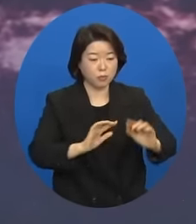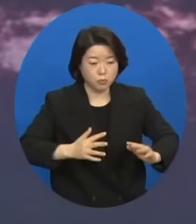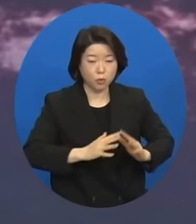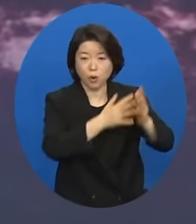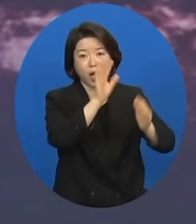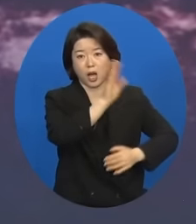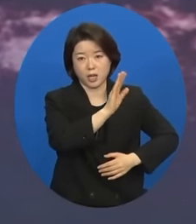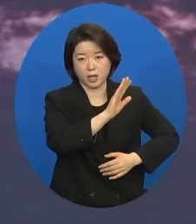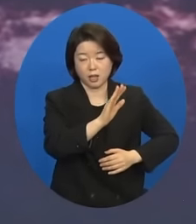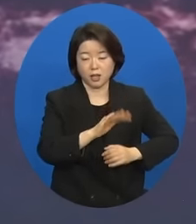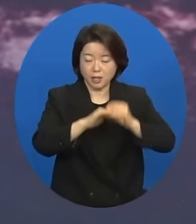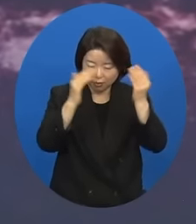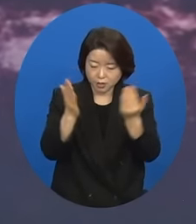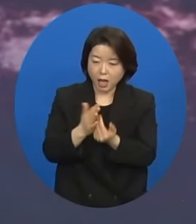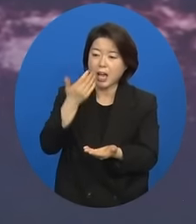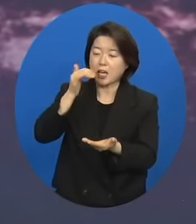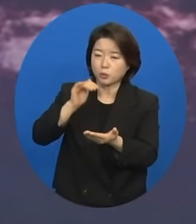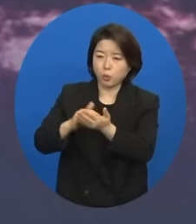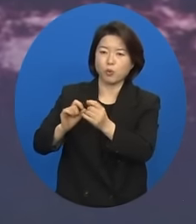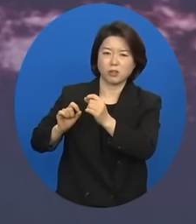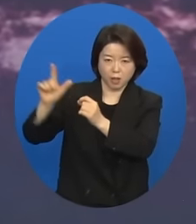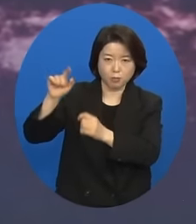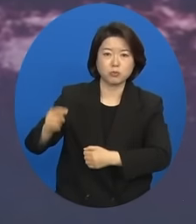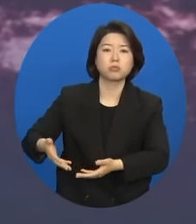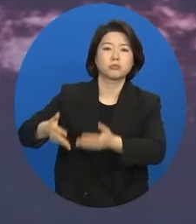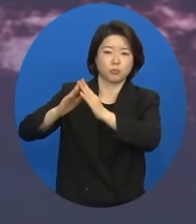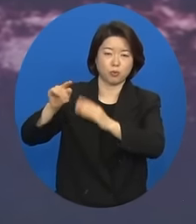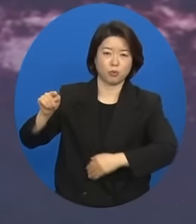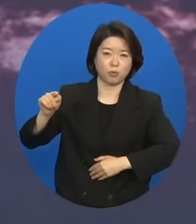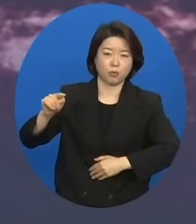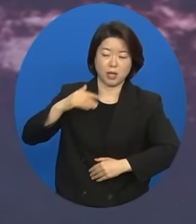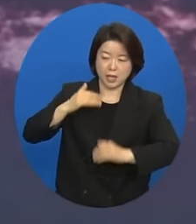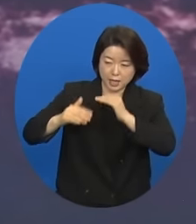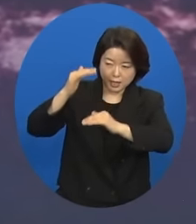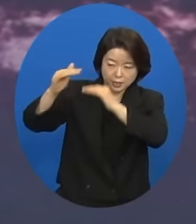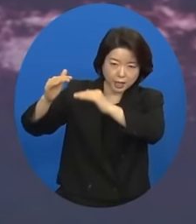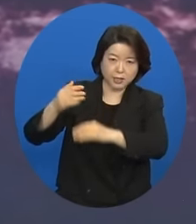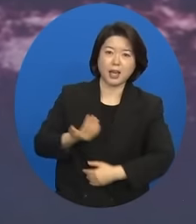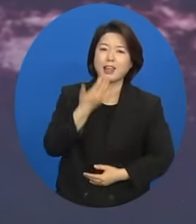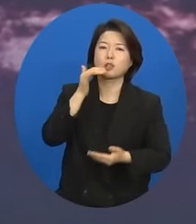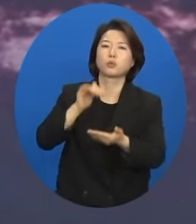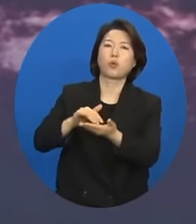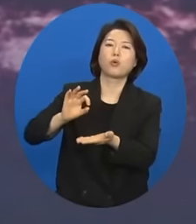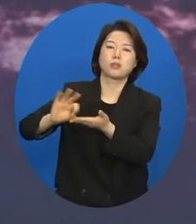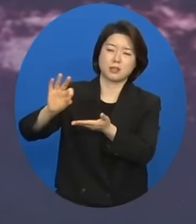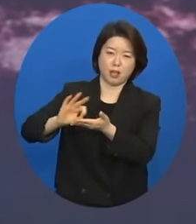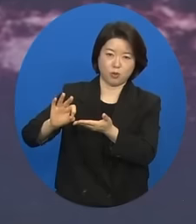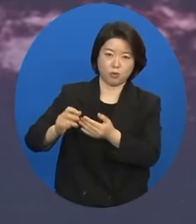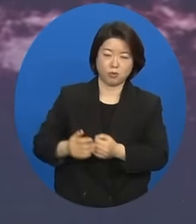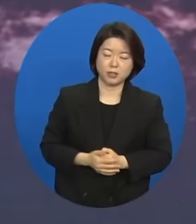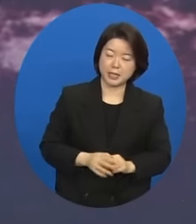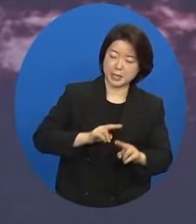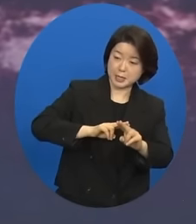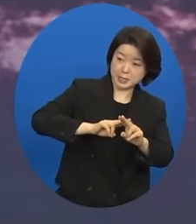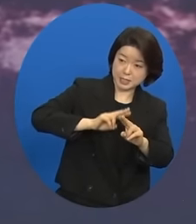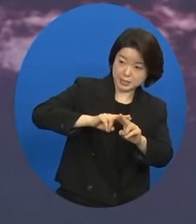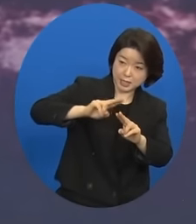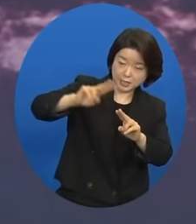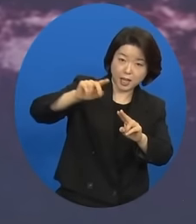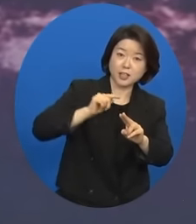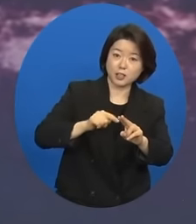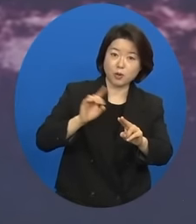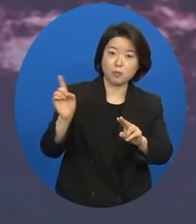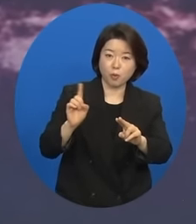집도 돌로 짓는 겁니다 계단 돌로 짓는 겁니다 근데이 다리라고 하니까 우리는 이제 다리라고 하면